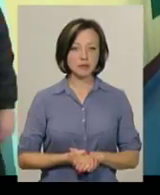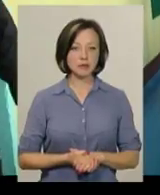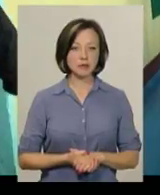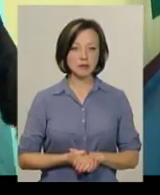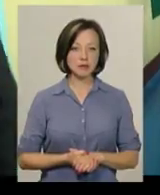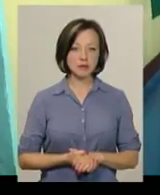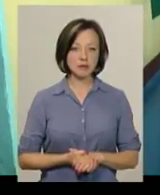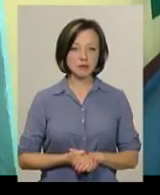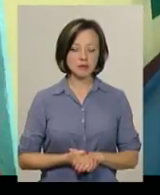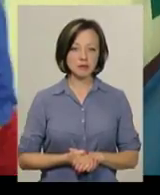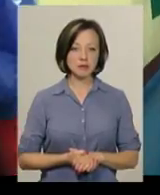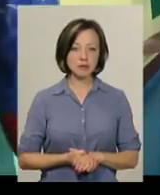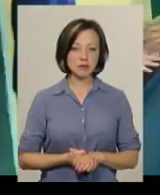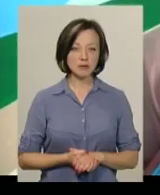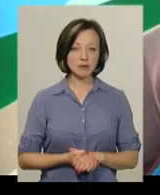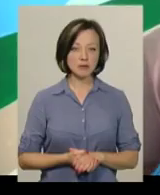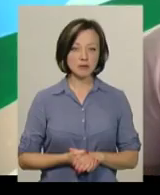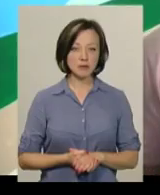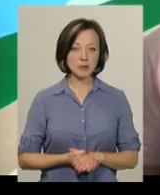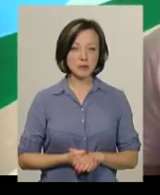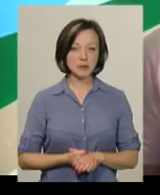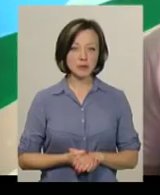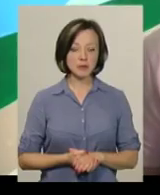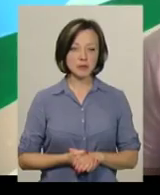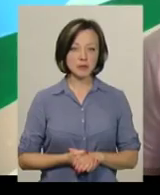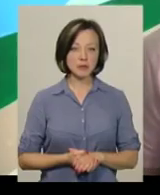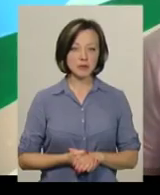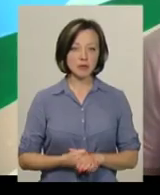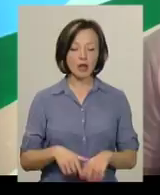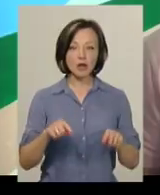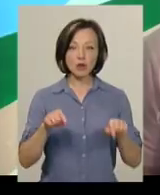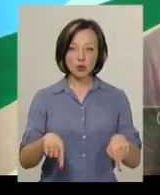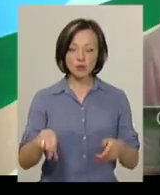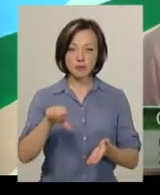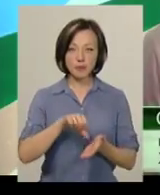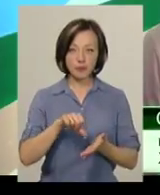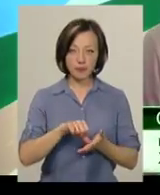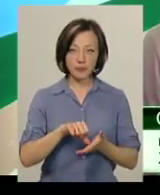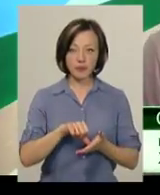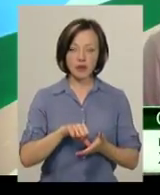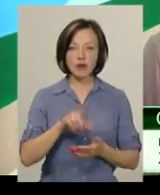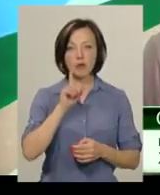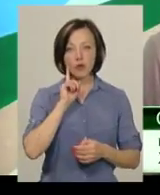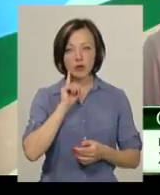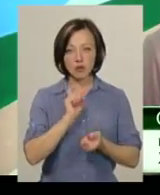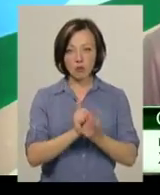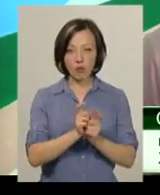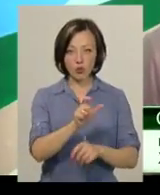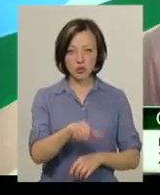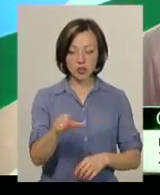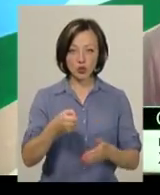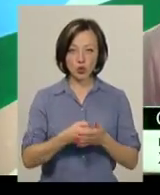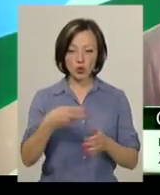Ближайшого резерву для національної команди. Тут приймають участь, як ви сказали, і молоді борці